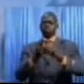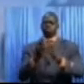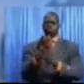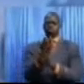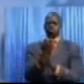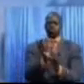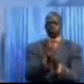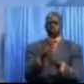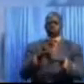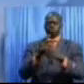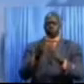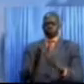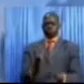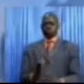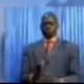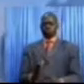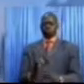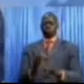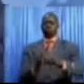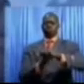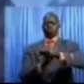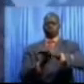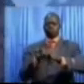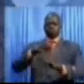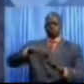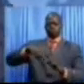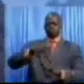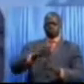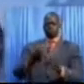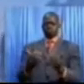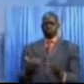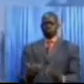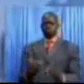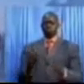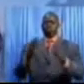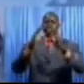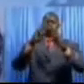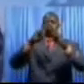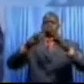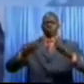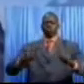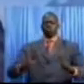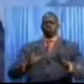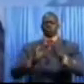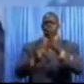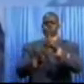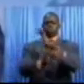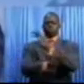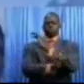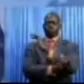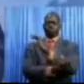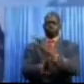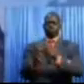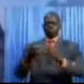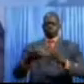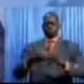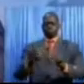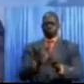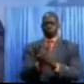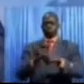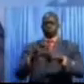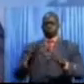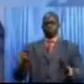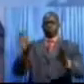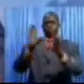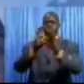cotonculteurs et les défenseurs de l'environnement. À Bala, dans la commune de Satiri, Les cotonculteurs donc contribuent à sauver